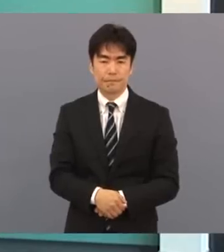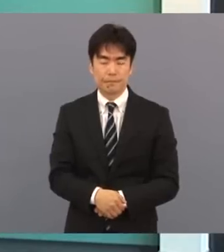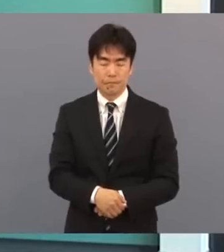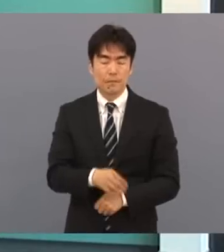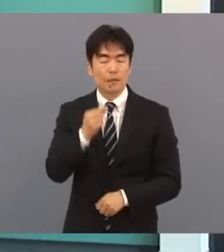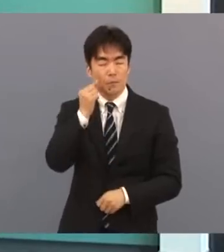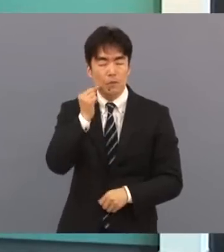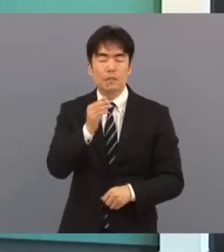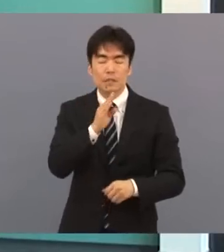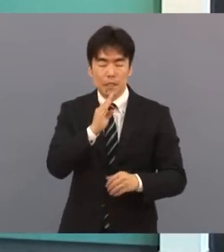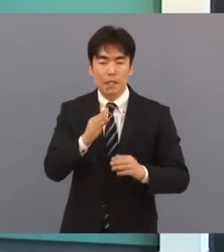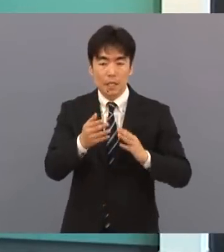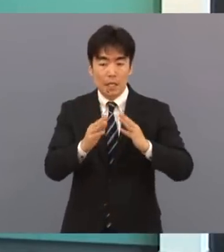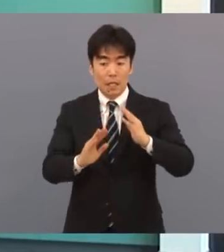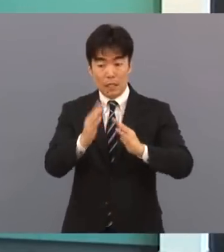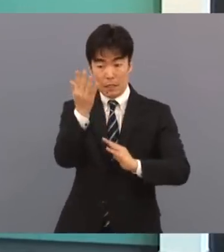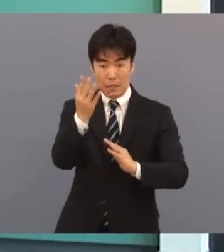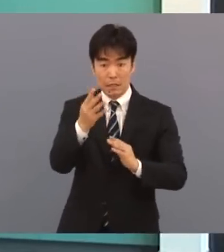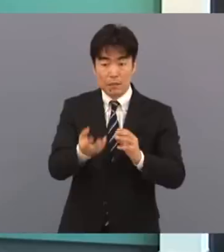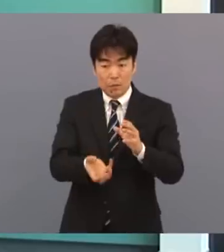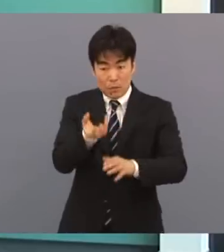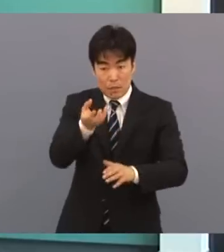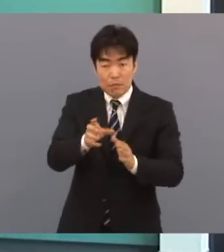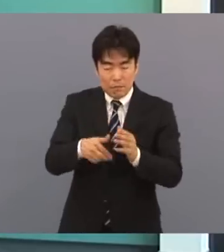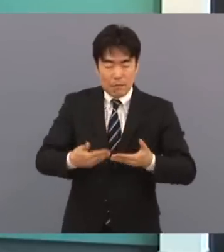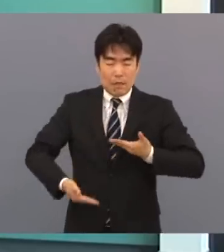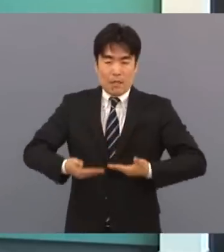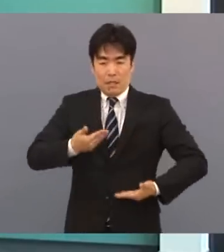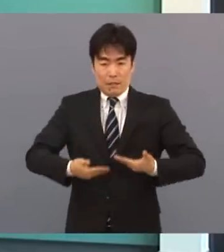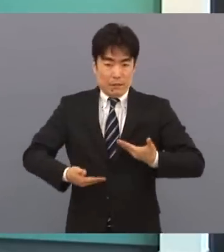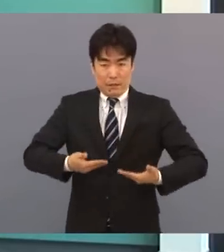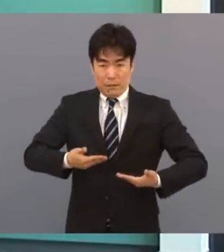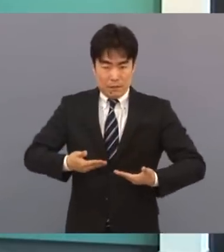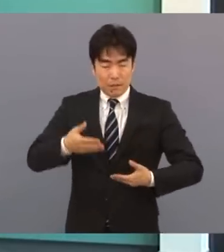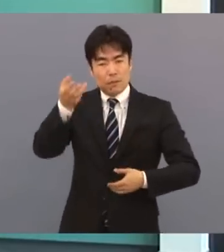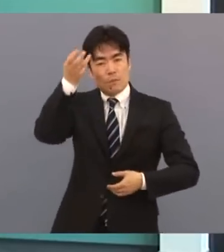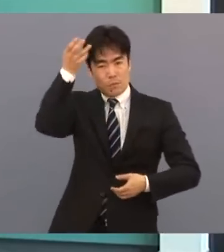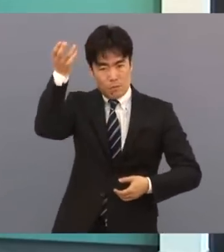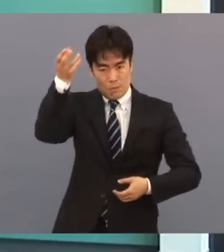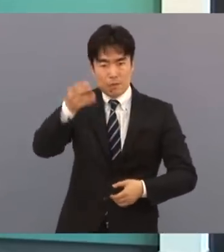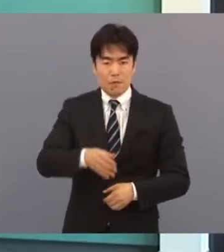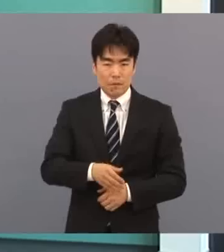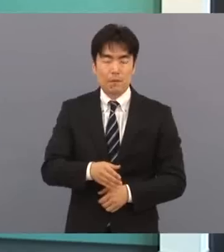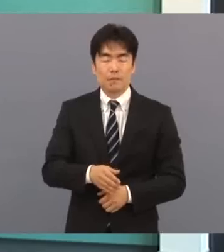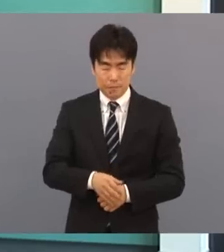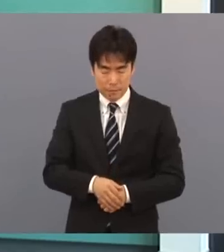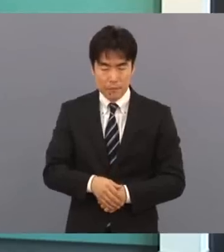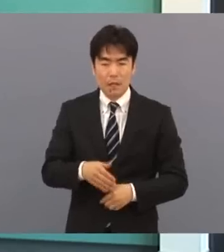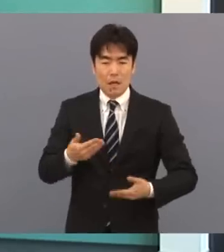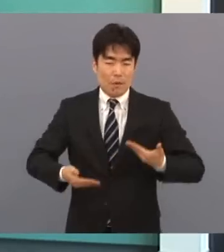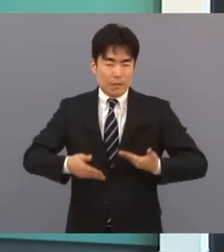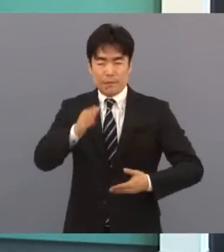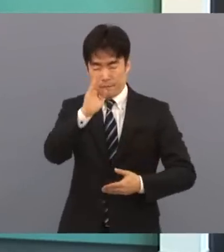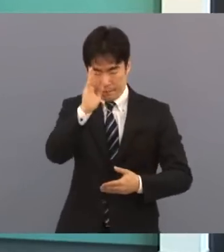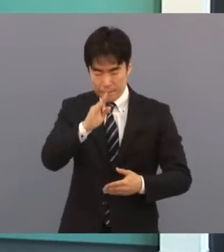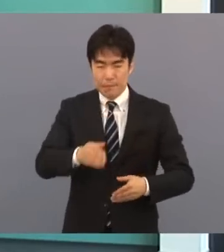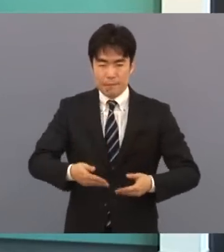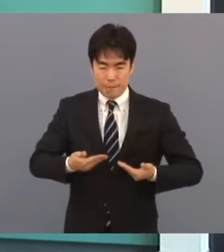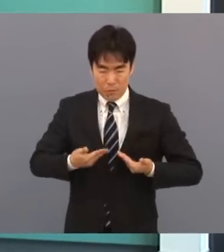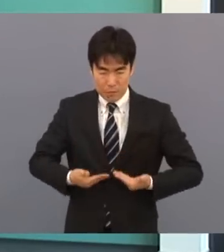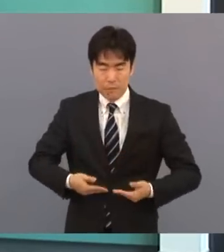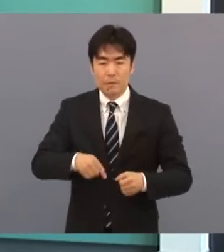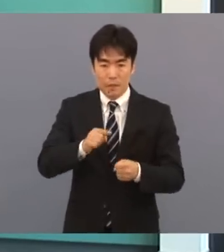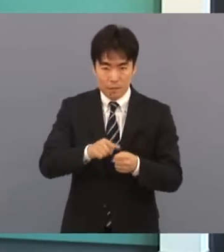もし実際に火災にあったらパニックになってしまうと思います。そのためにも日頃から火災を想定